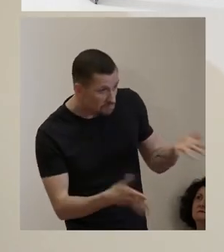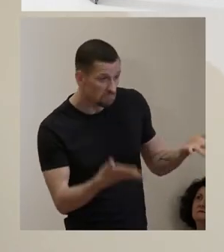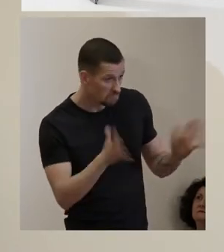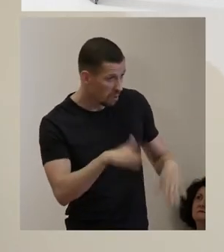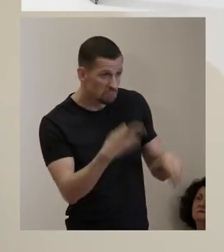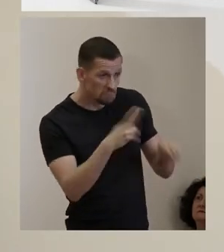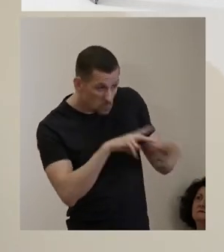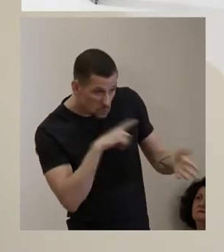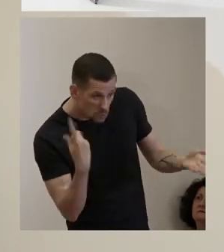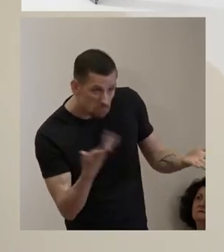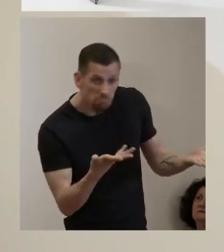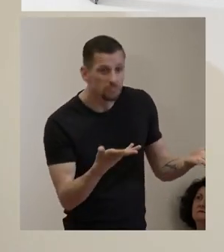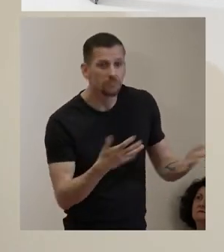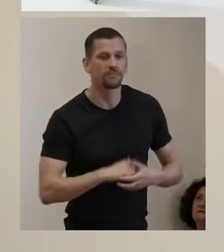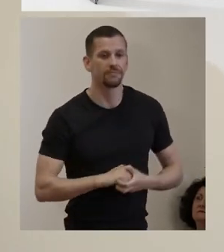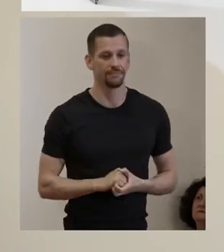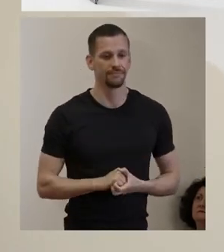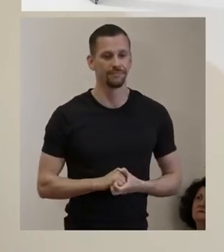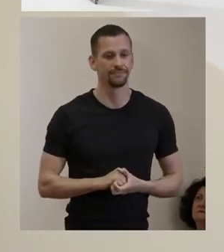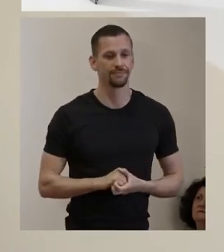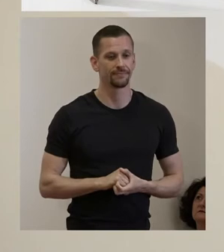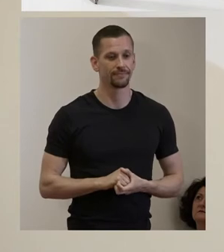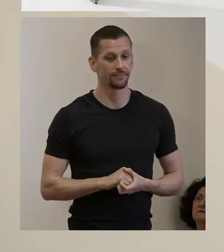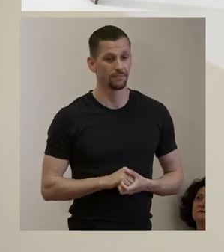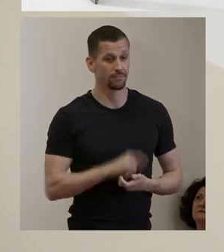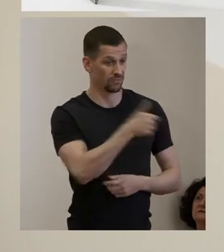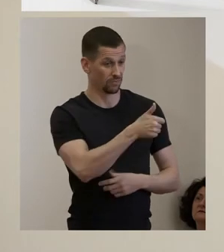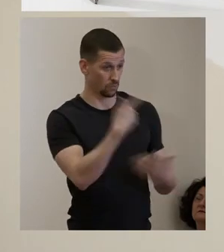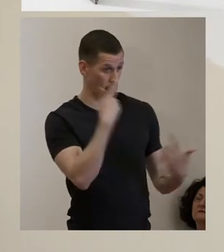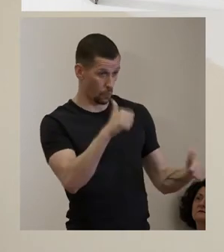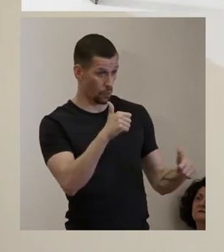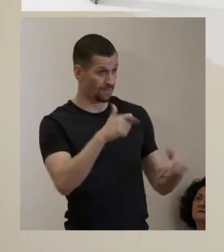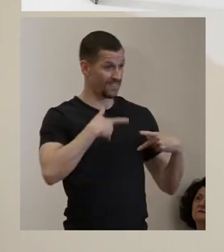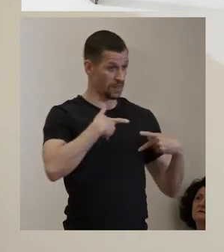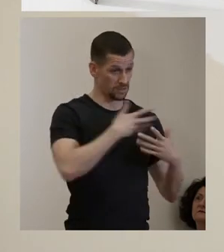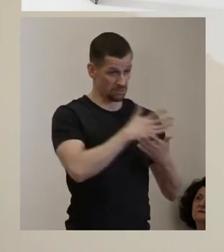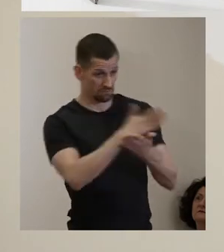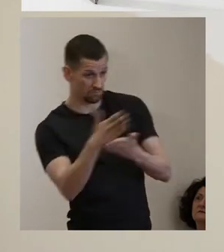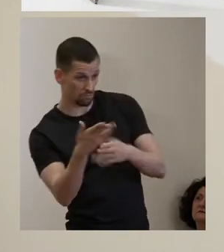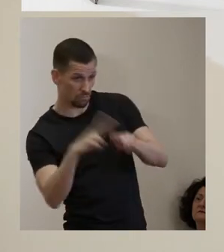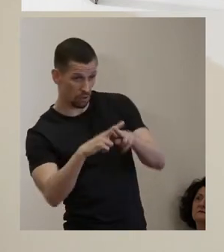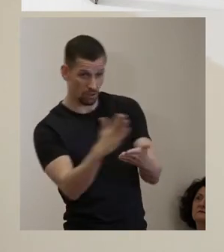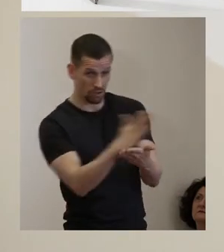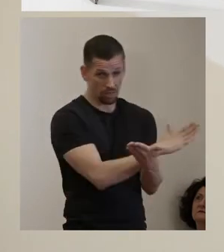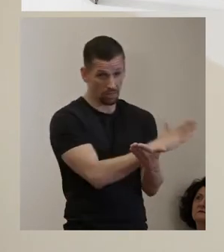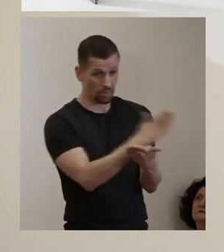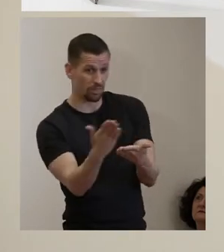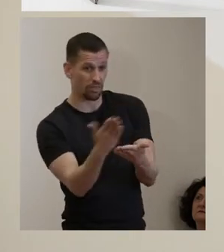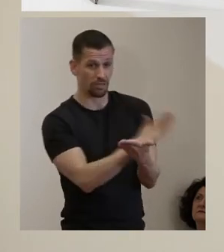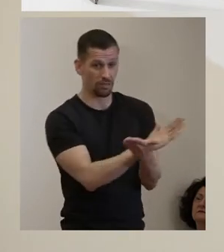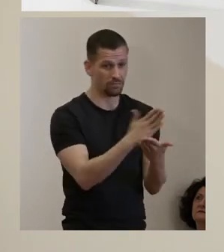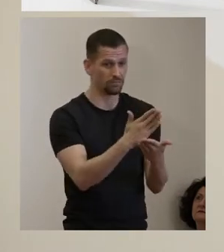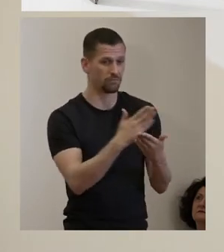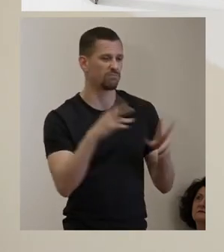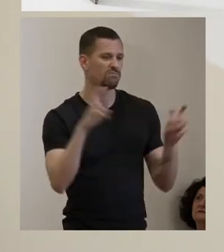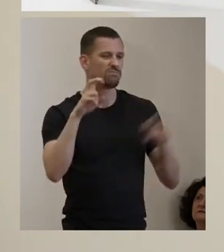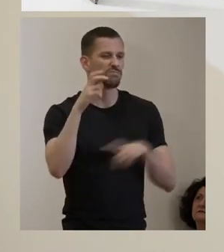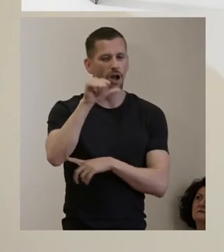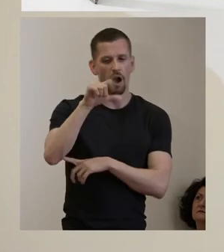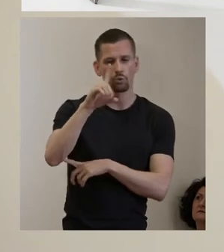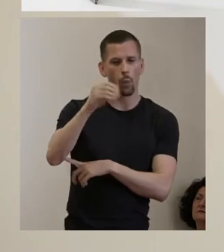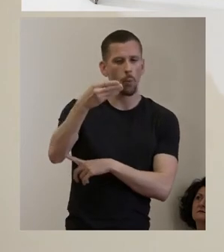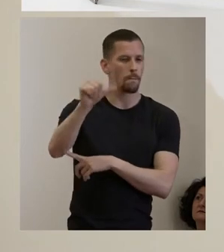mort que vivant, répond à Doma, qu'il en soit ainsi. Il faudra deux balles dans la tête et une dans le cœur pour